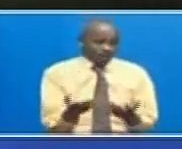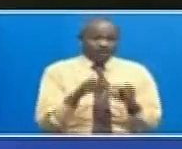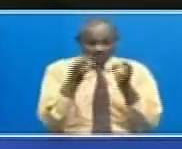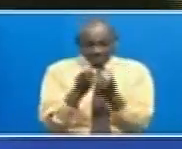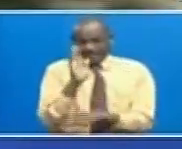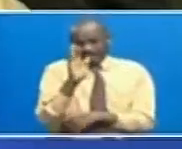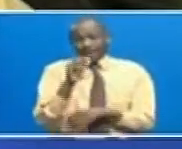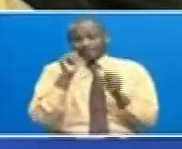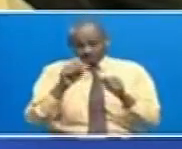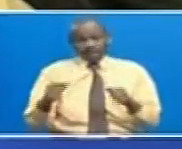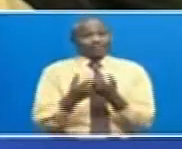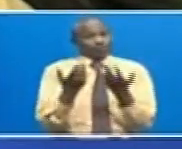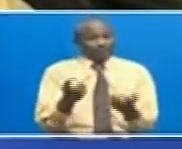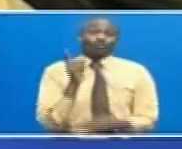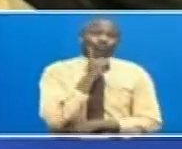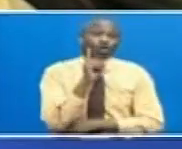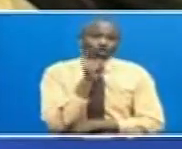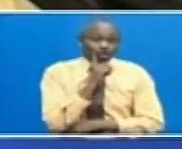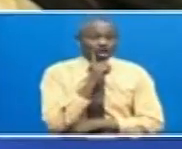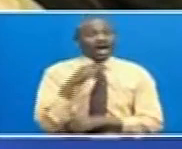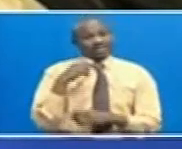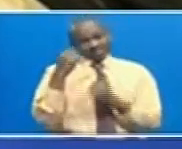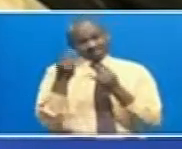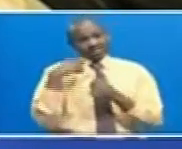Familia zinatarajiwa kufanya hivyo hapo kesho na kesho